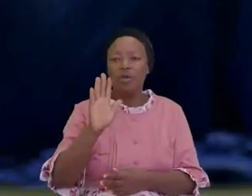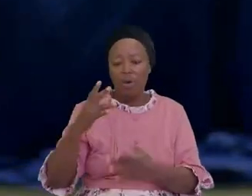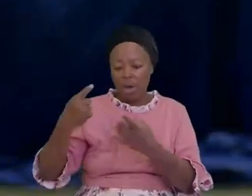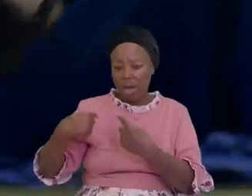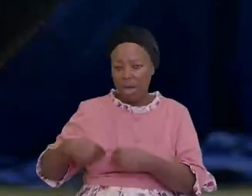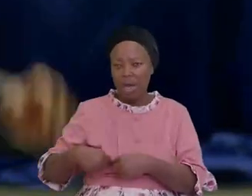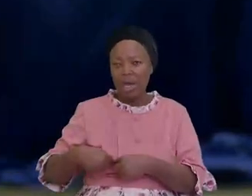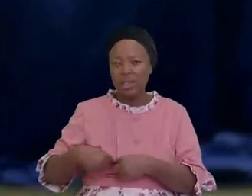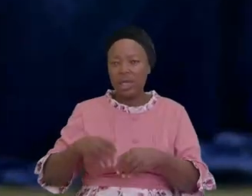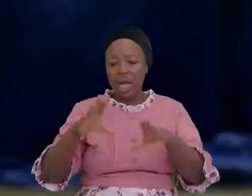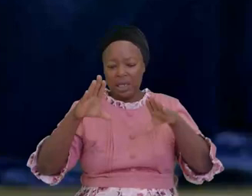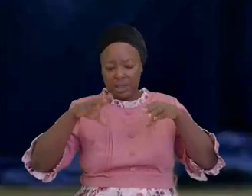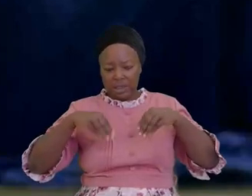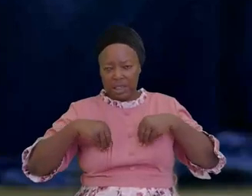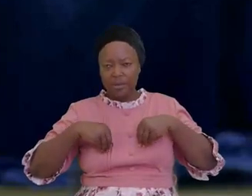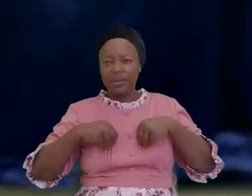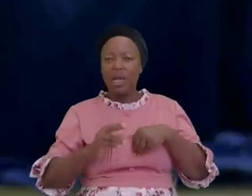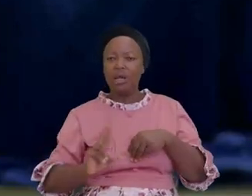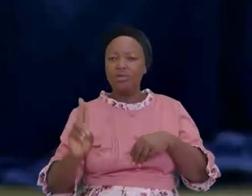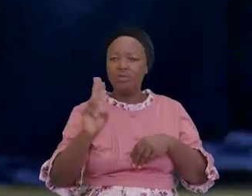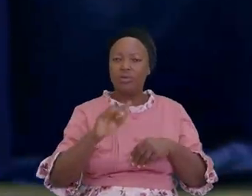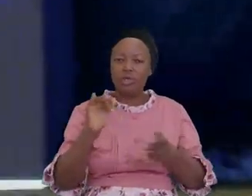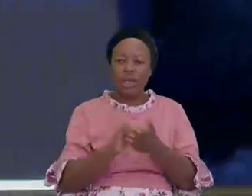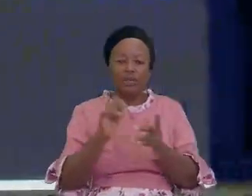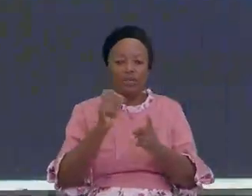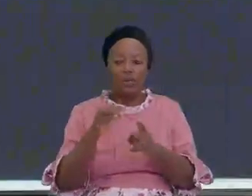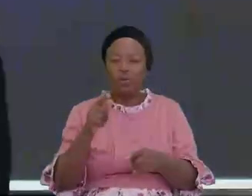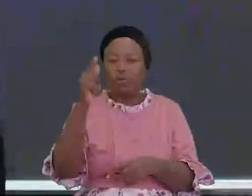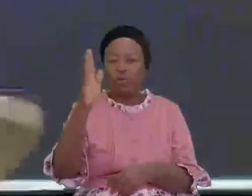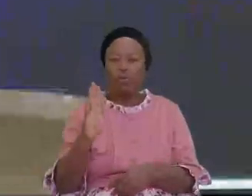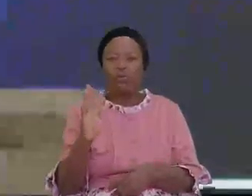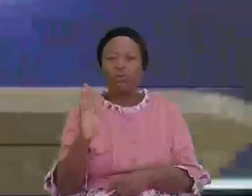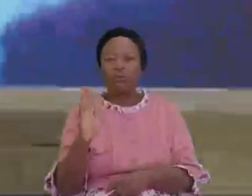Ton cœur intériorise la parole de Dieu.